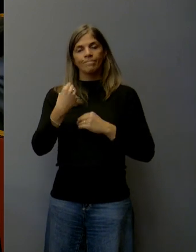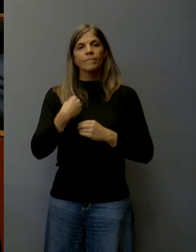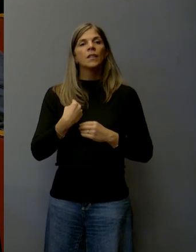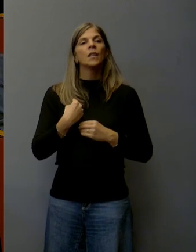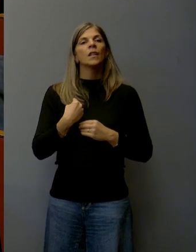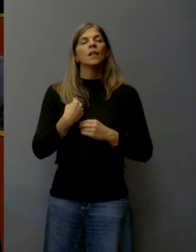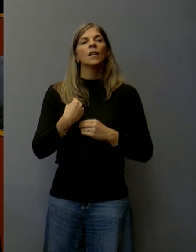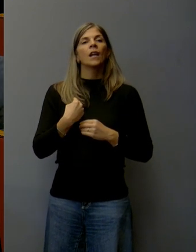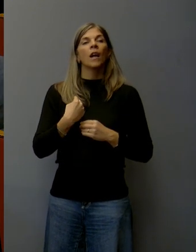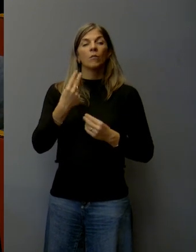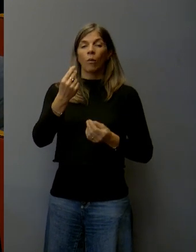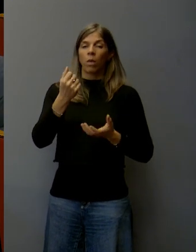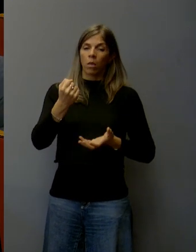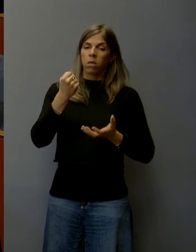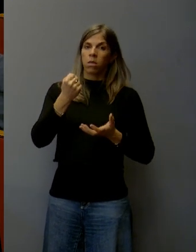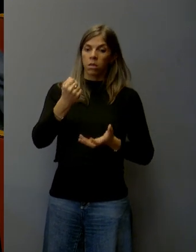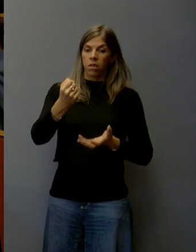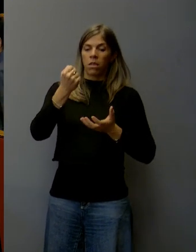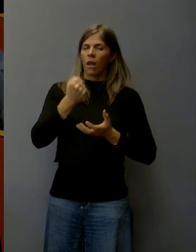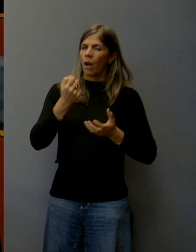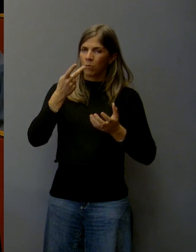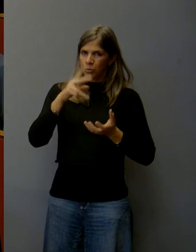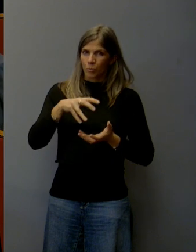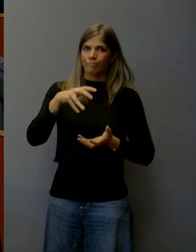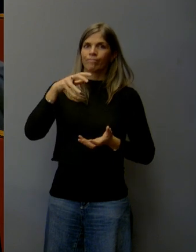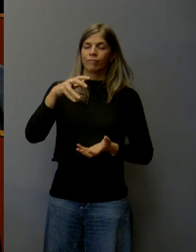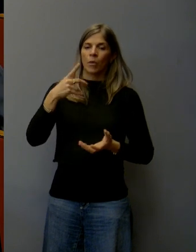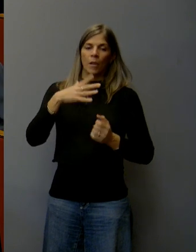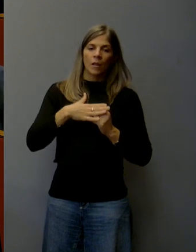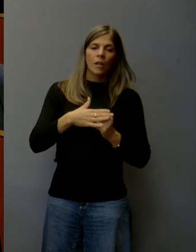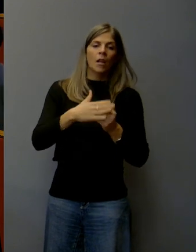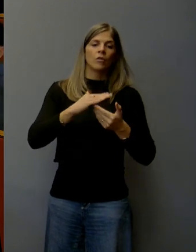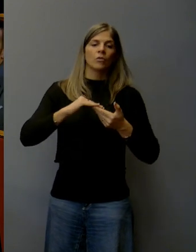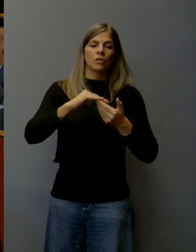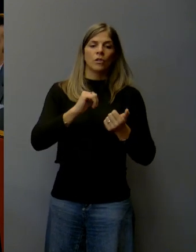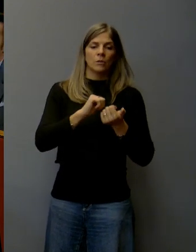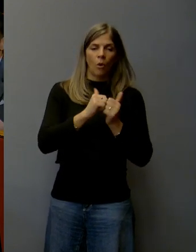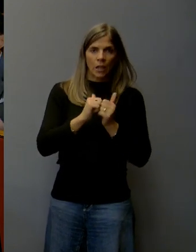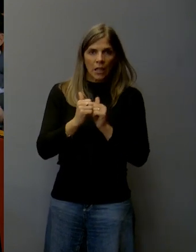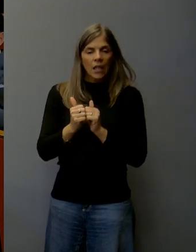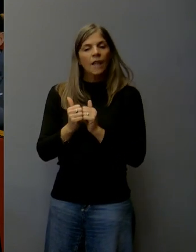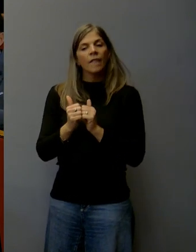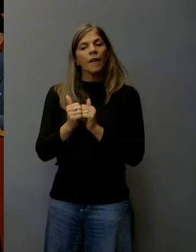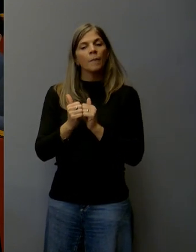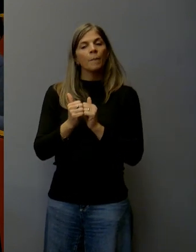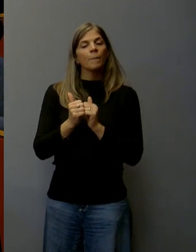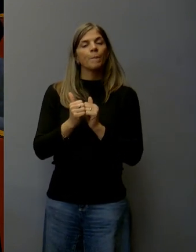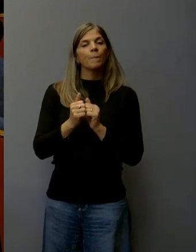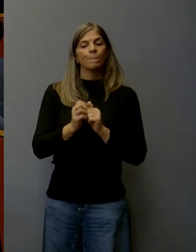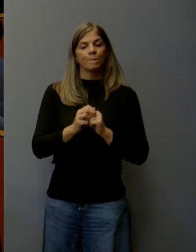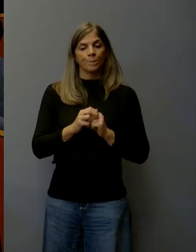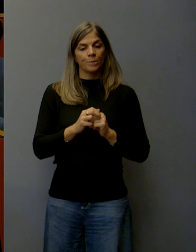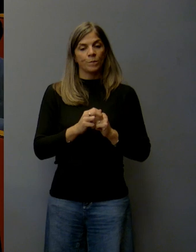per sostenere Comunque le organizzazioni sportive le associazioni sportive che comunque è